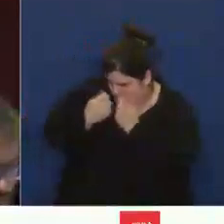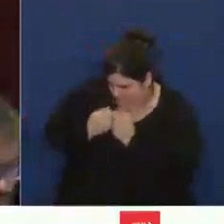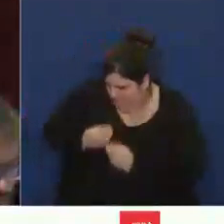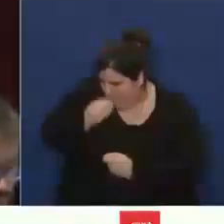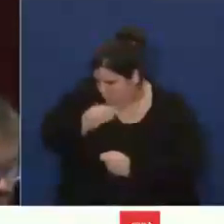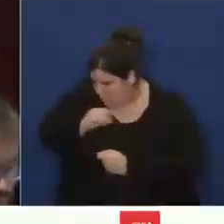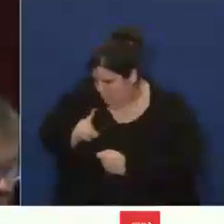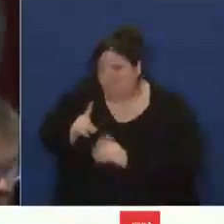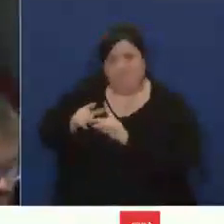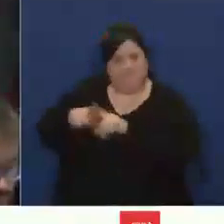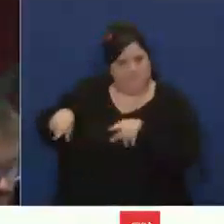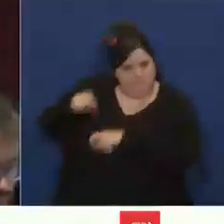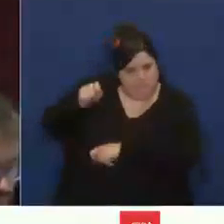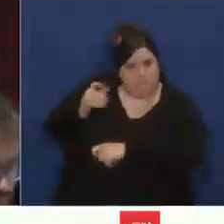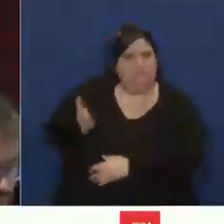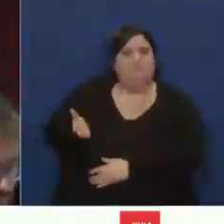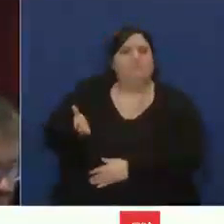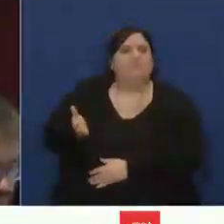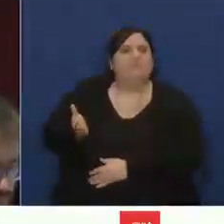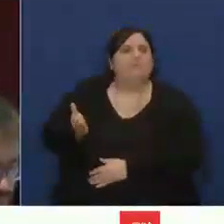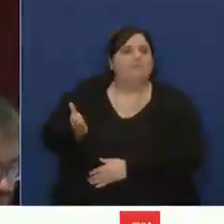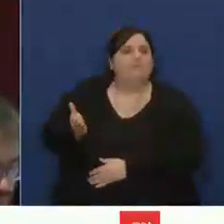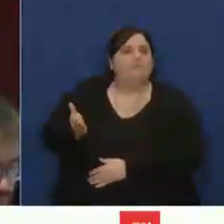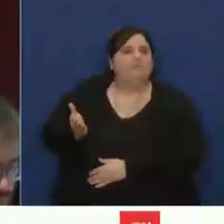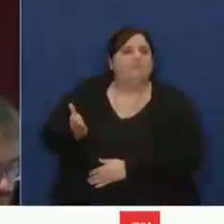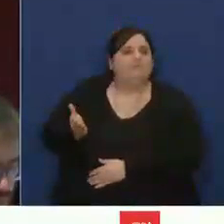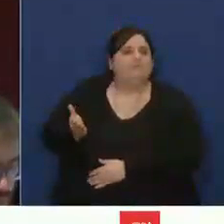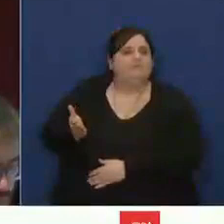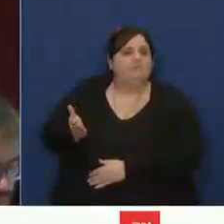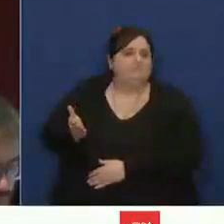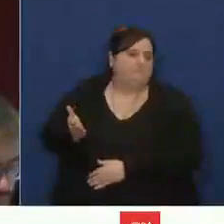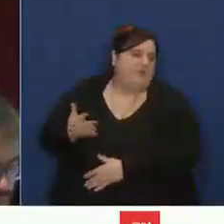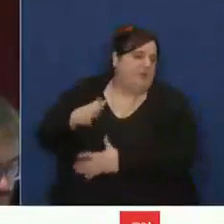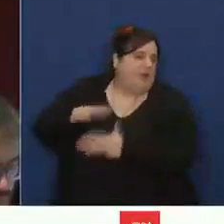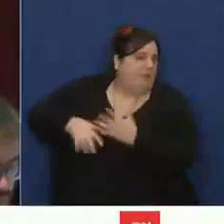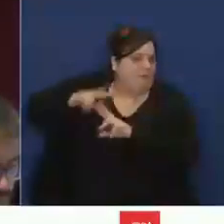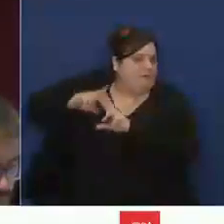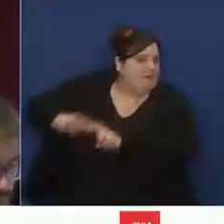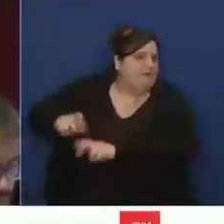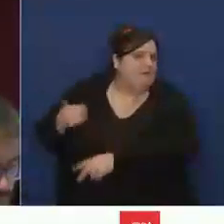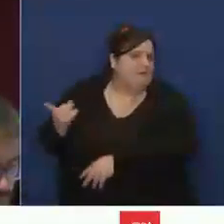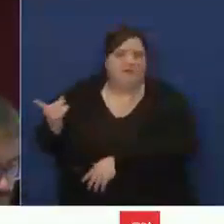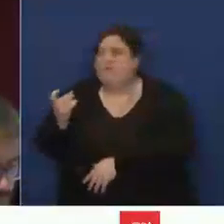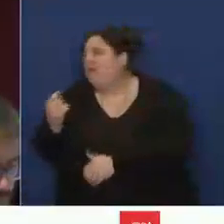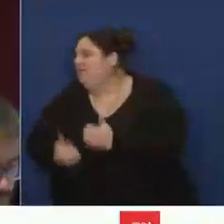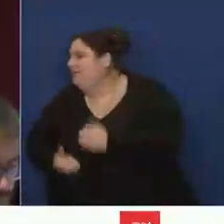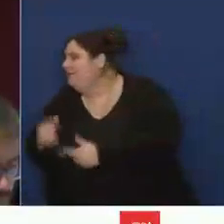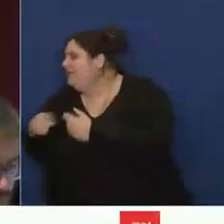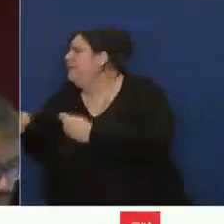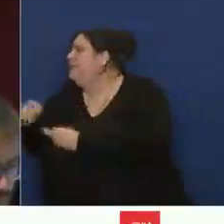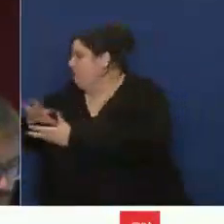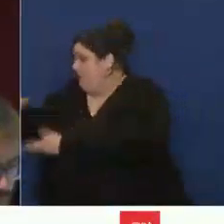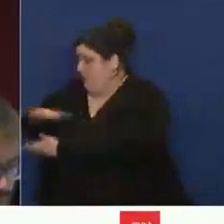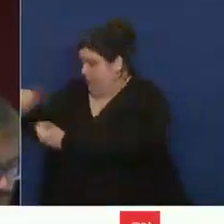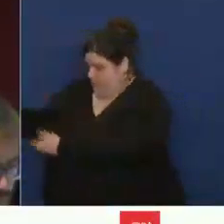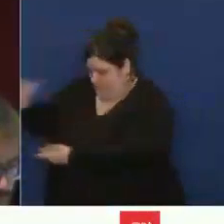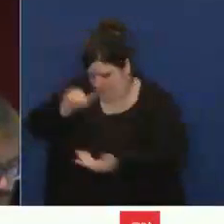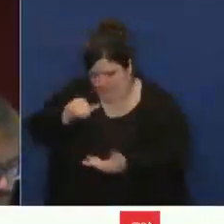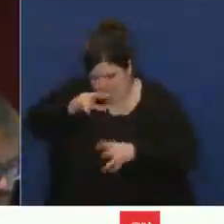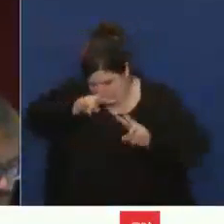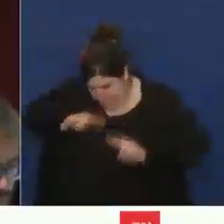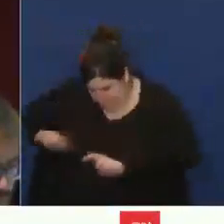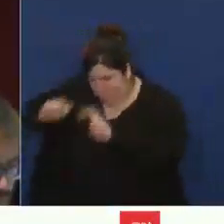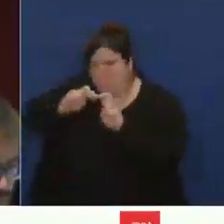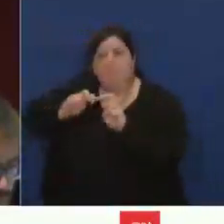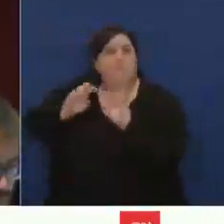sont classées à partir des rapports d'analyse produits par les services, eh bien c'est aussi le moment,